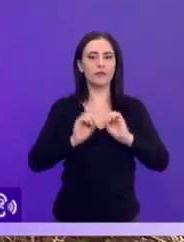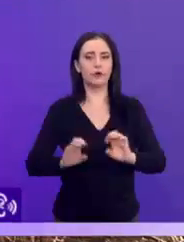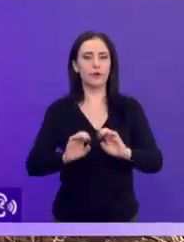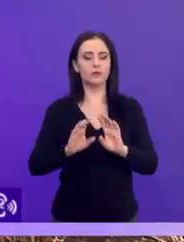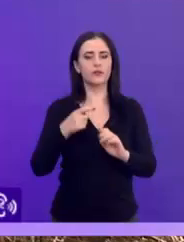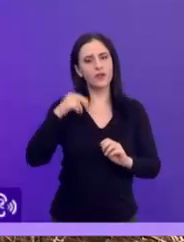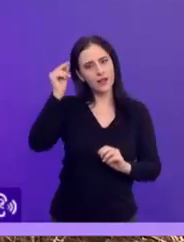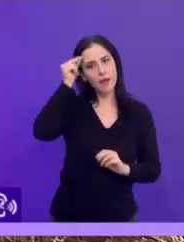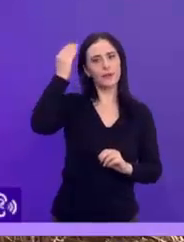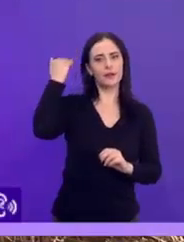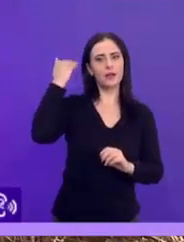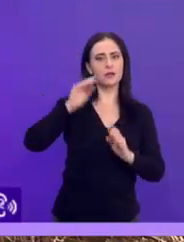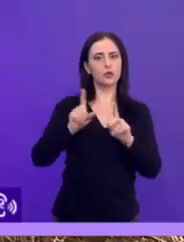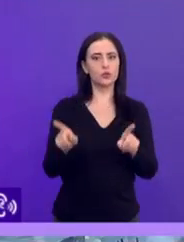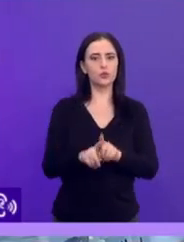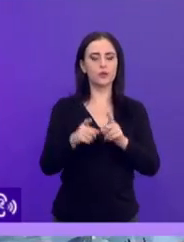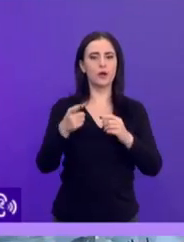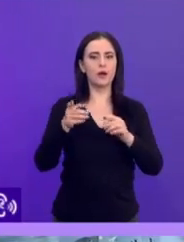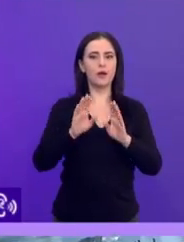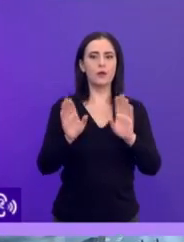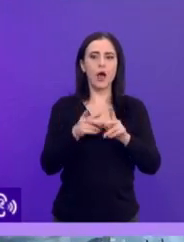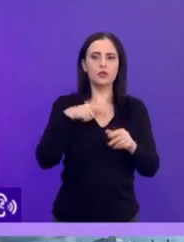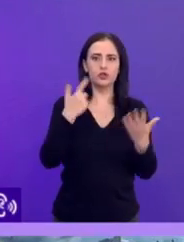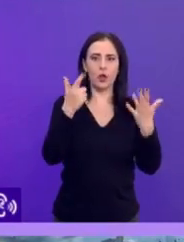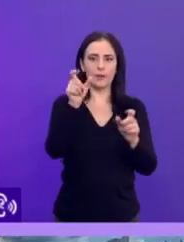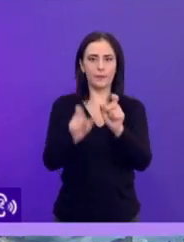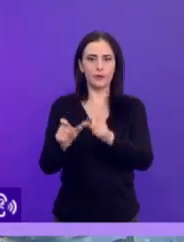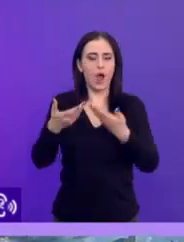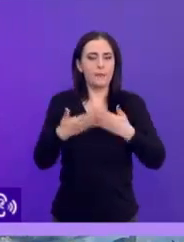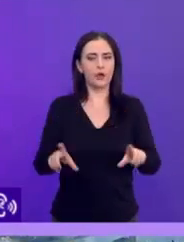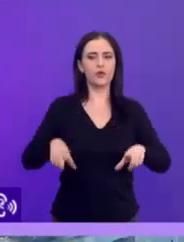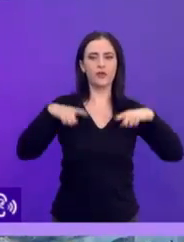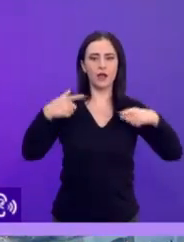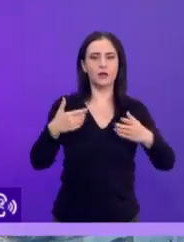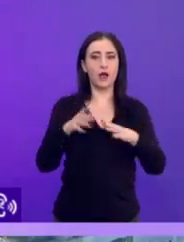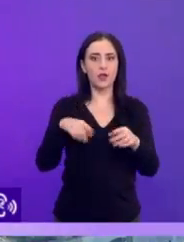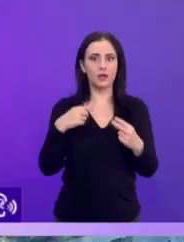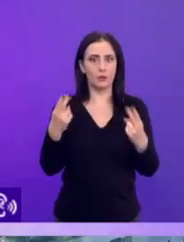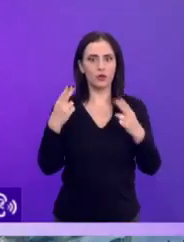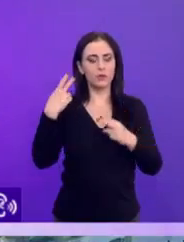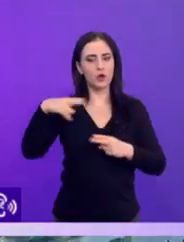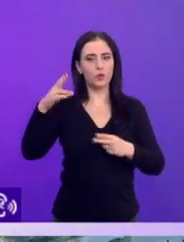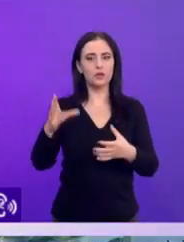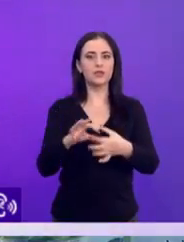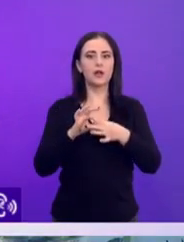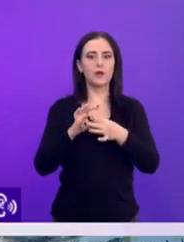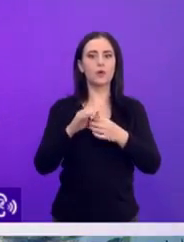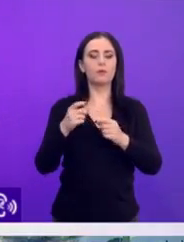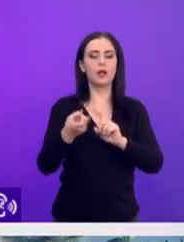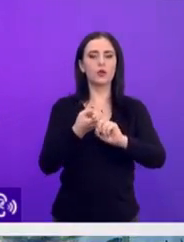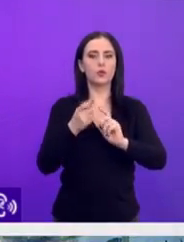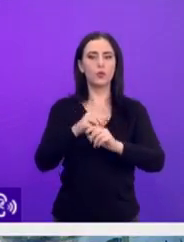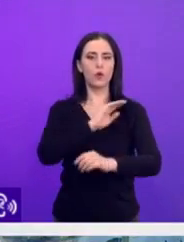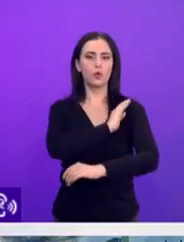vă reamintesc că ars în totalitate, iar 7 persoane și-au pierdut viața. Vom încerca în continuare să luăm legătura cu autoritățile